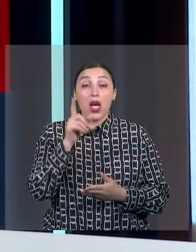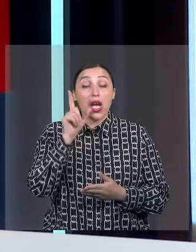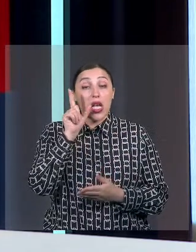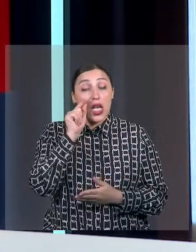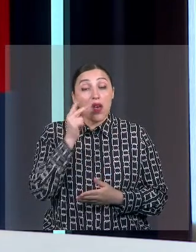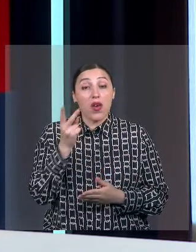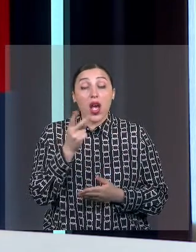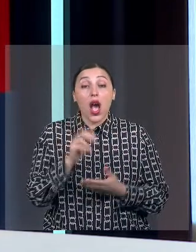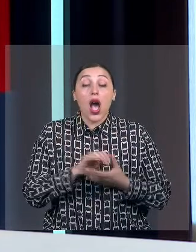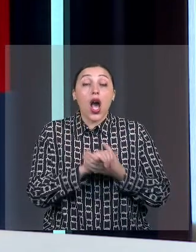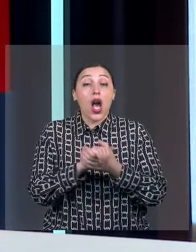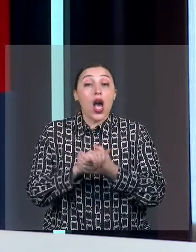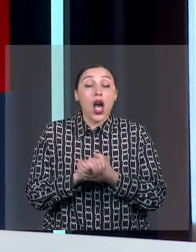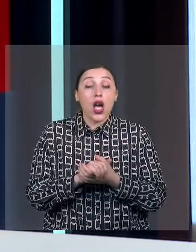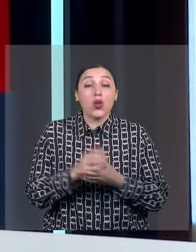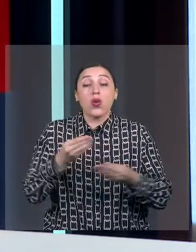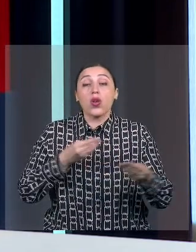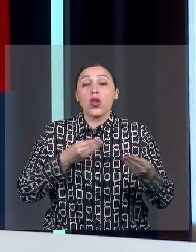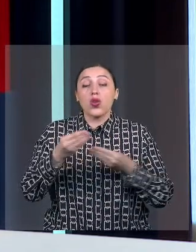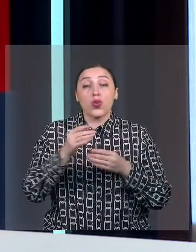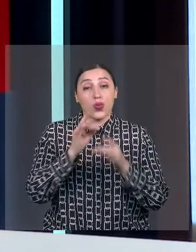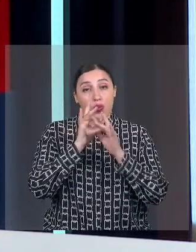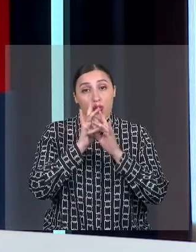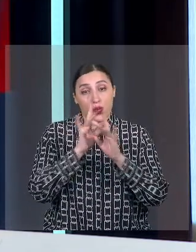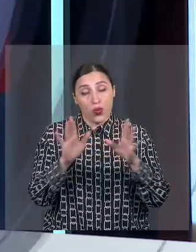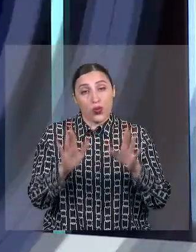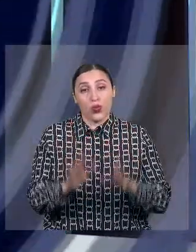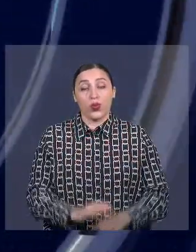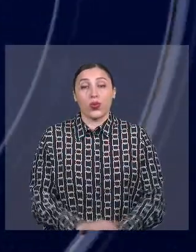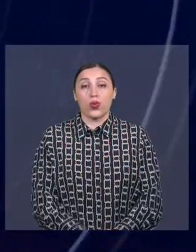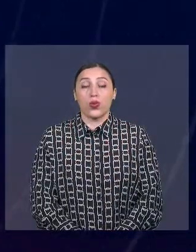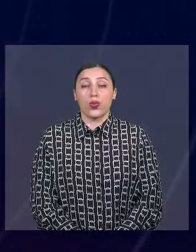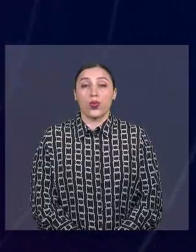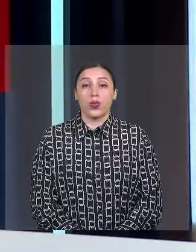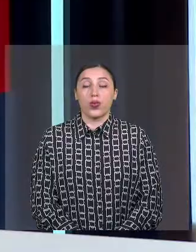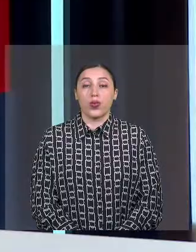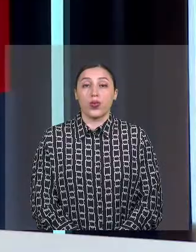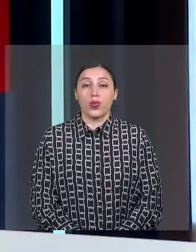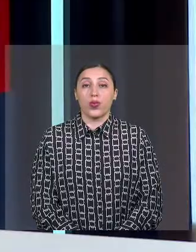միջև խաղաղություն և փոխգործակցություն չի լինի։